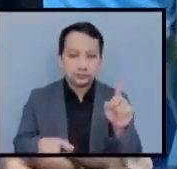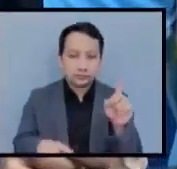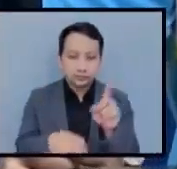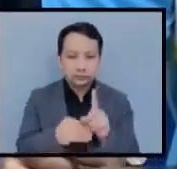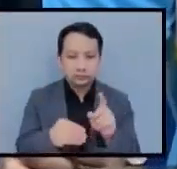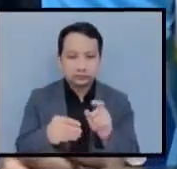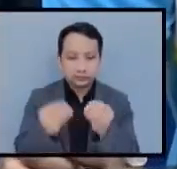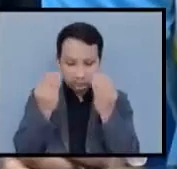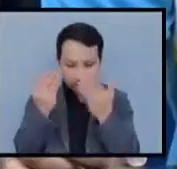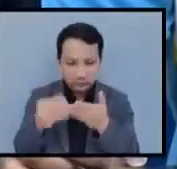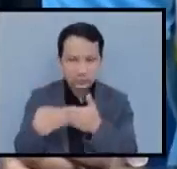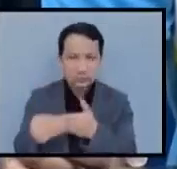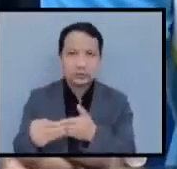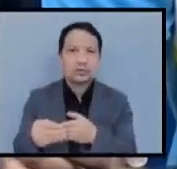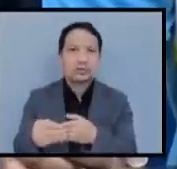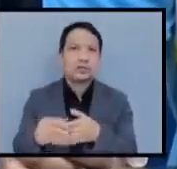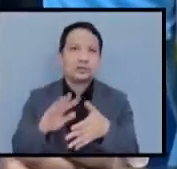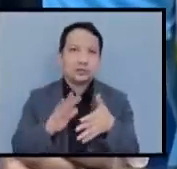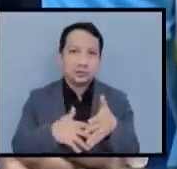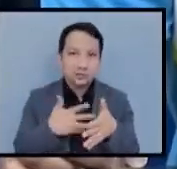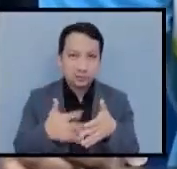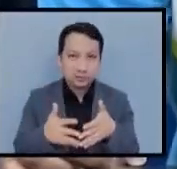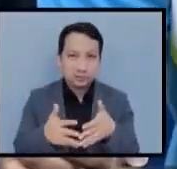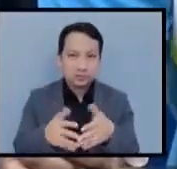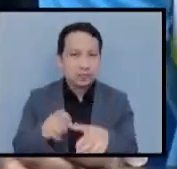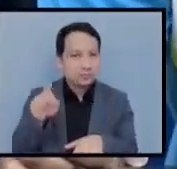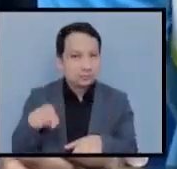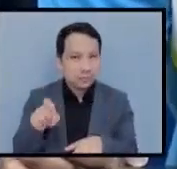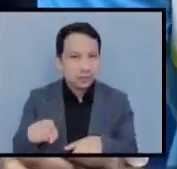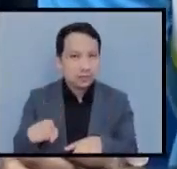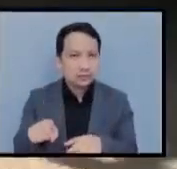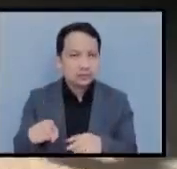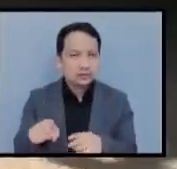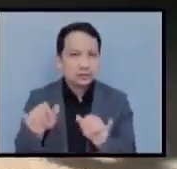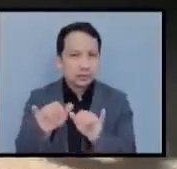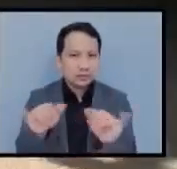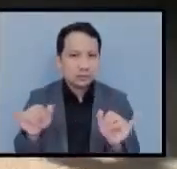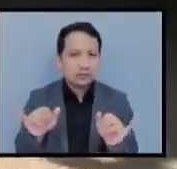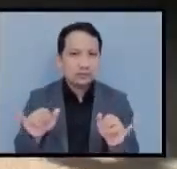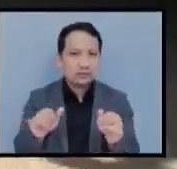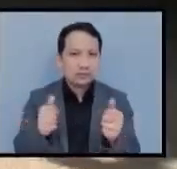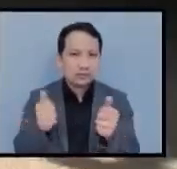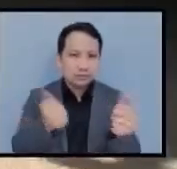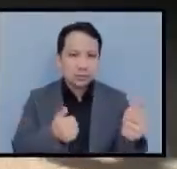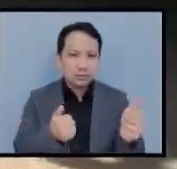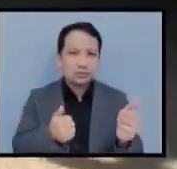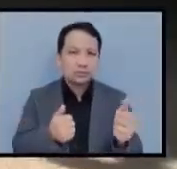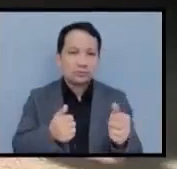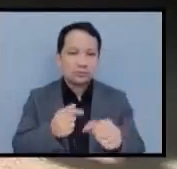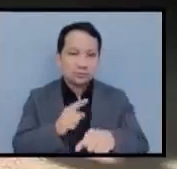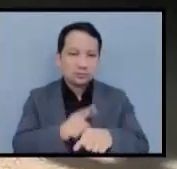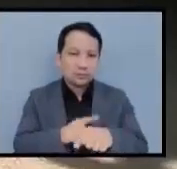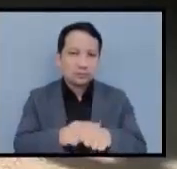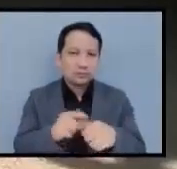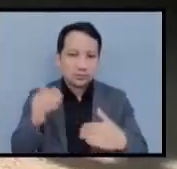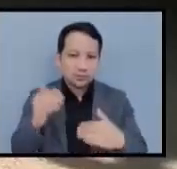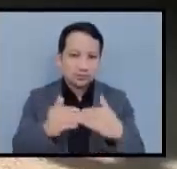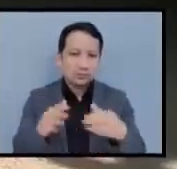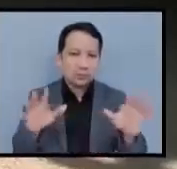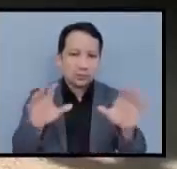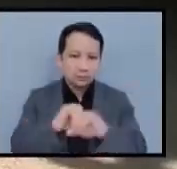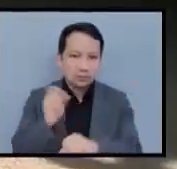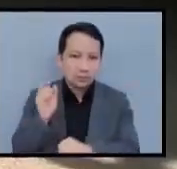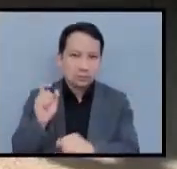yung timeline. Making sure that we adhere to the timeline. Inaabisuhan naman ng mga motorista na